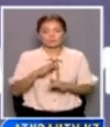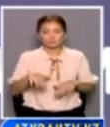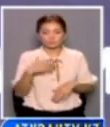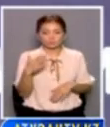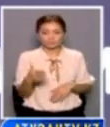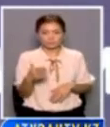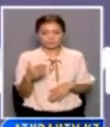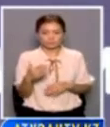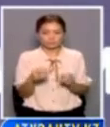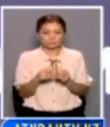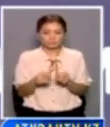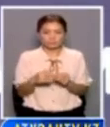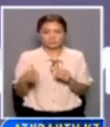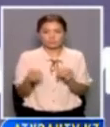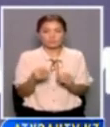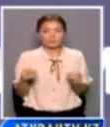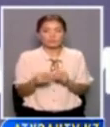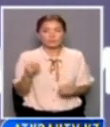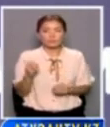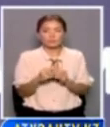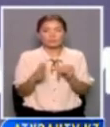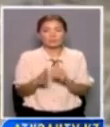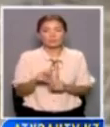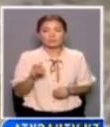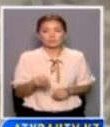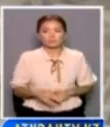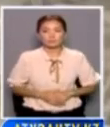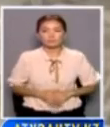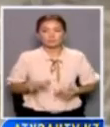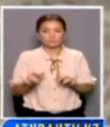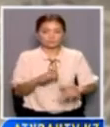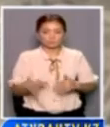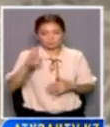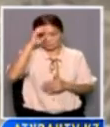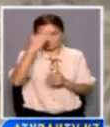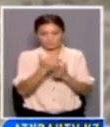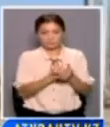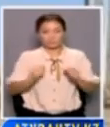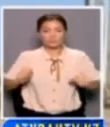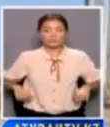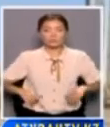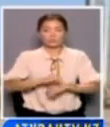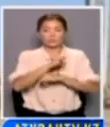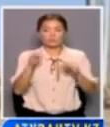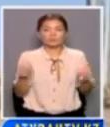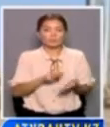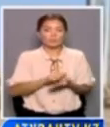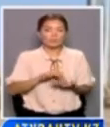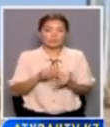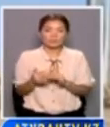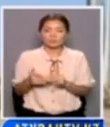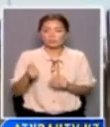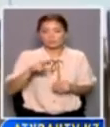месторождения проходит не менее 10-15 лет. Реализация госпрограммы позволит увеличить занятость населения